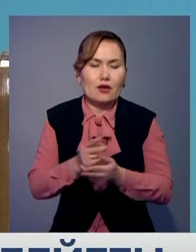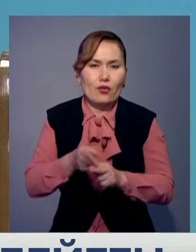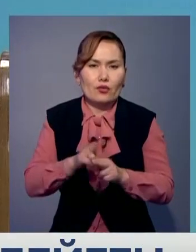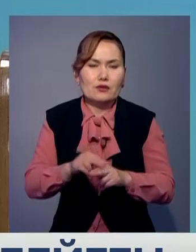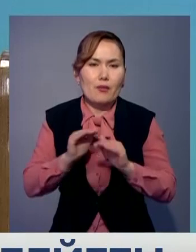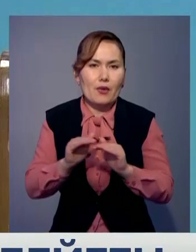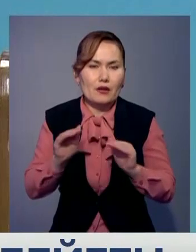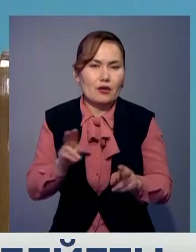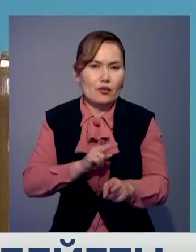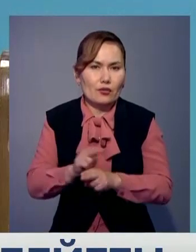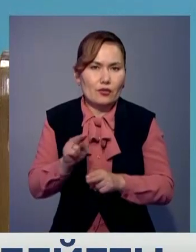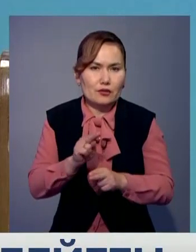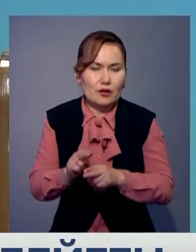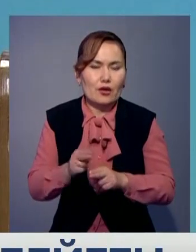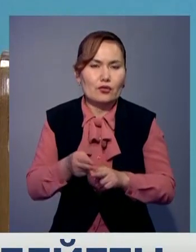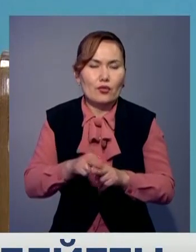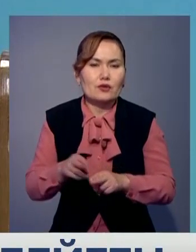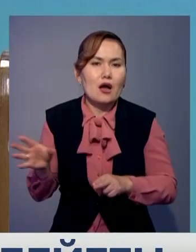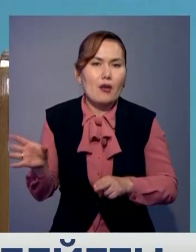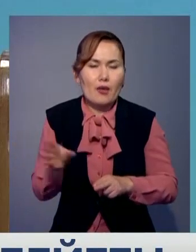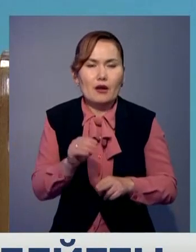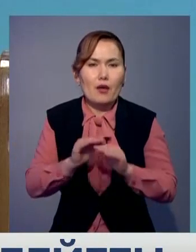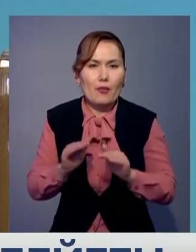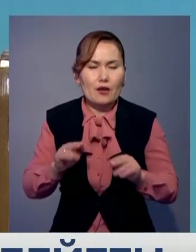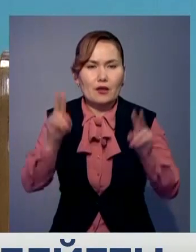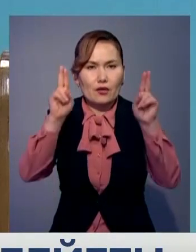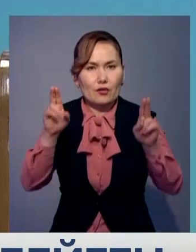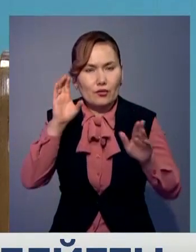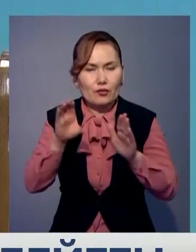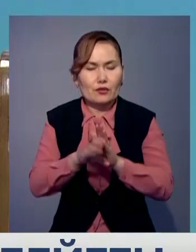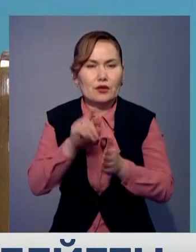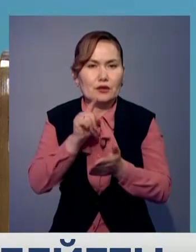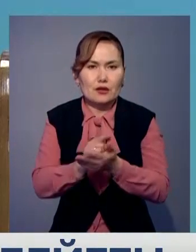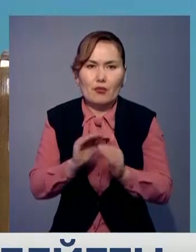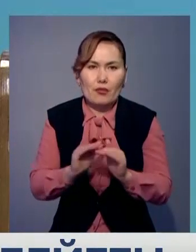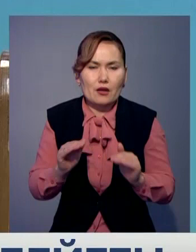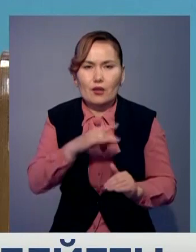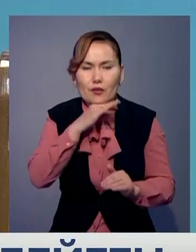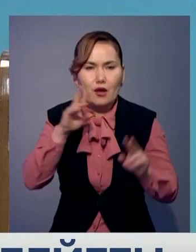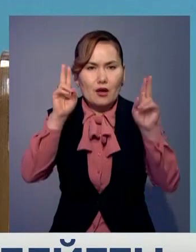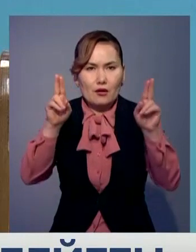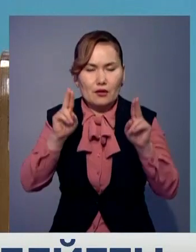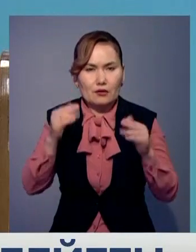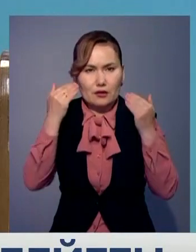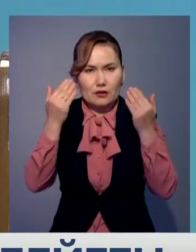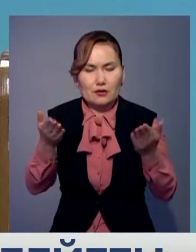ортақ екендігі, оның талаптарын бәріміз орындау керек екенін мойындай бермеуінде. Екіншіден,